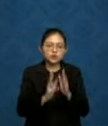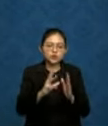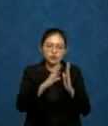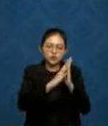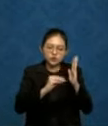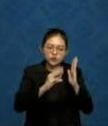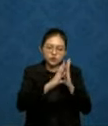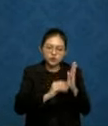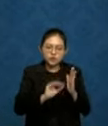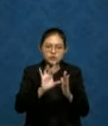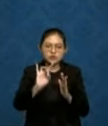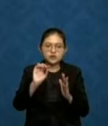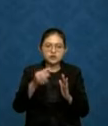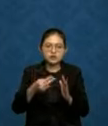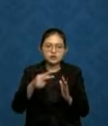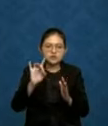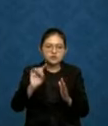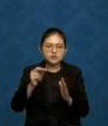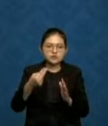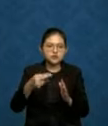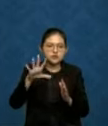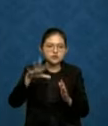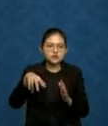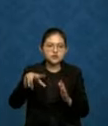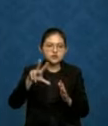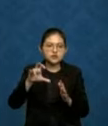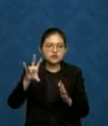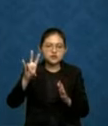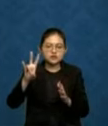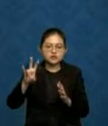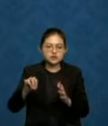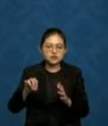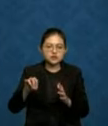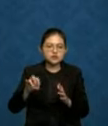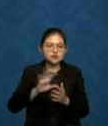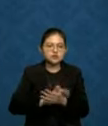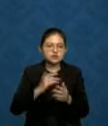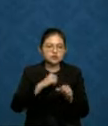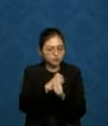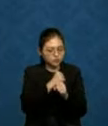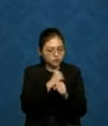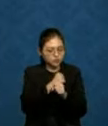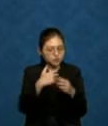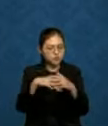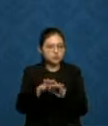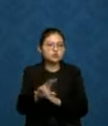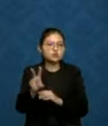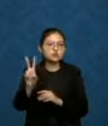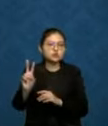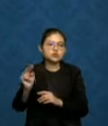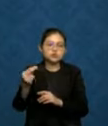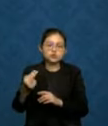รวม85,87คนโดยอบรมแล้วมีงานทำรวม 42,000